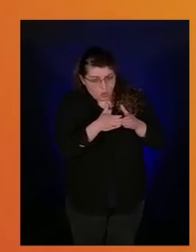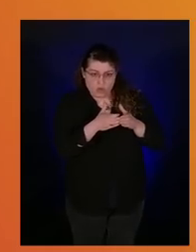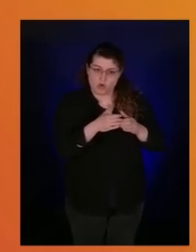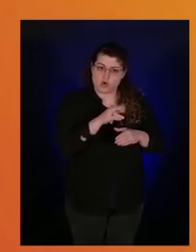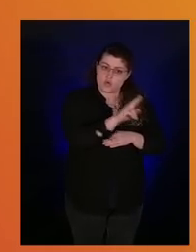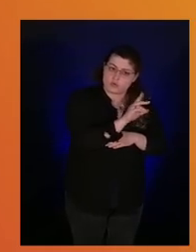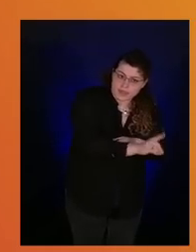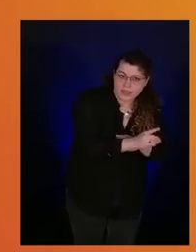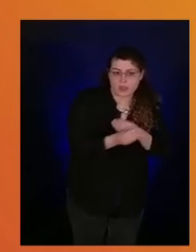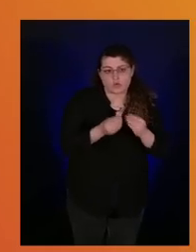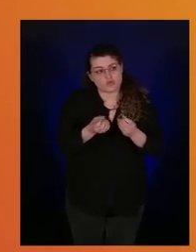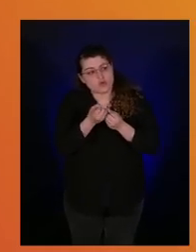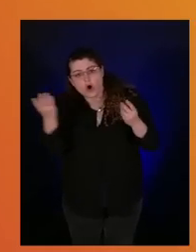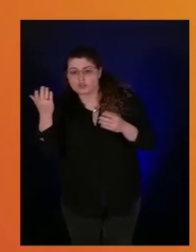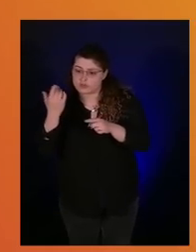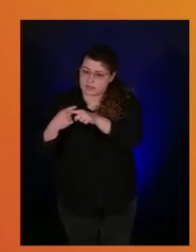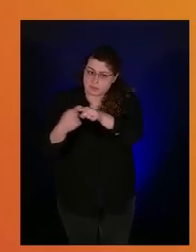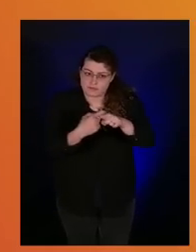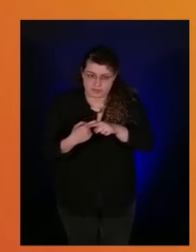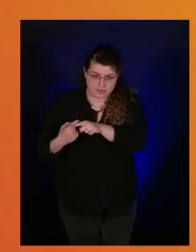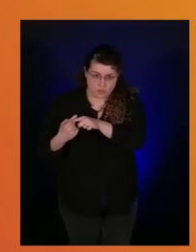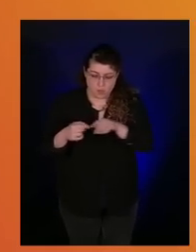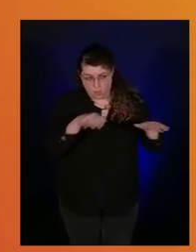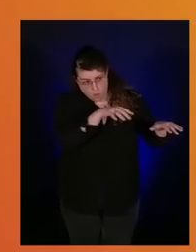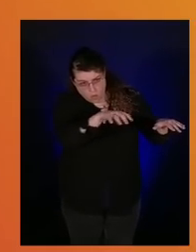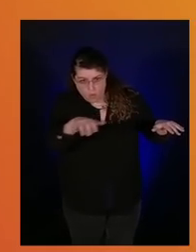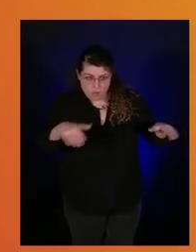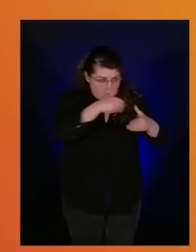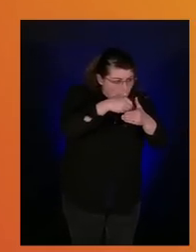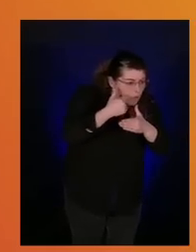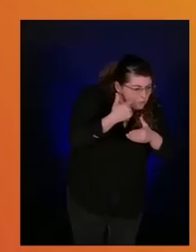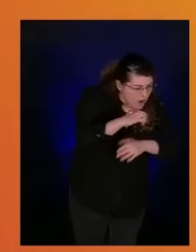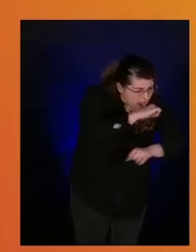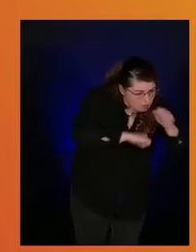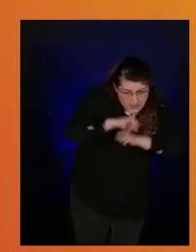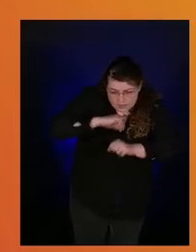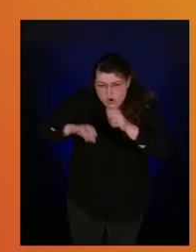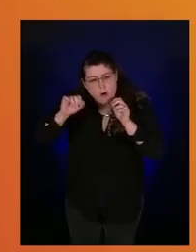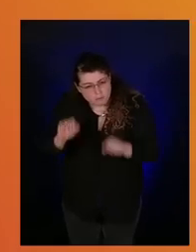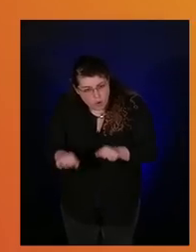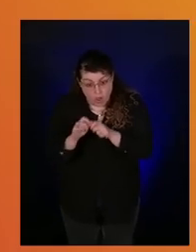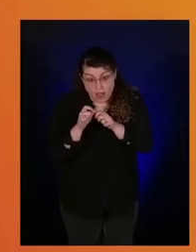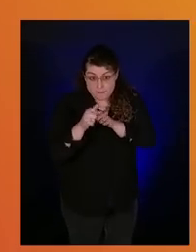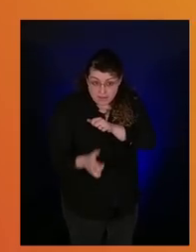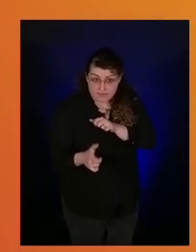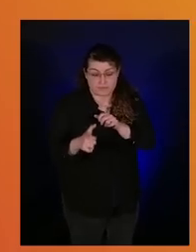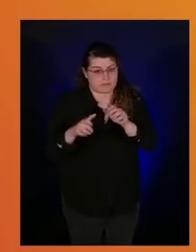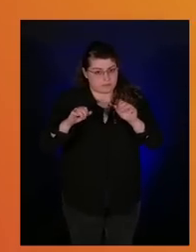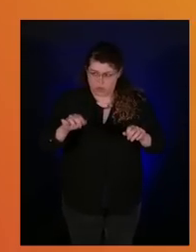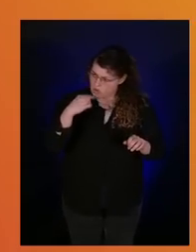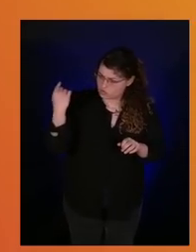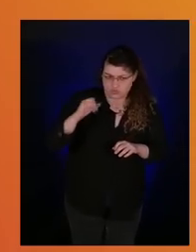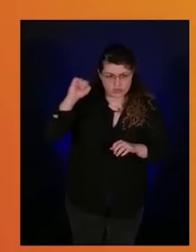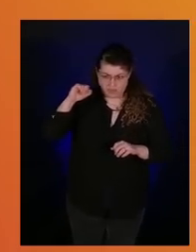et à l'instar de certaines fédérations, quand nous nous organisons, nous sommes en capacité de mettre tous nos camarades